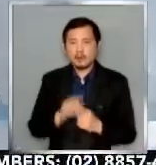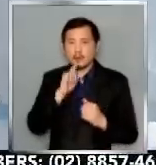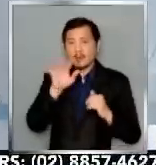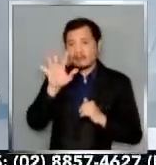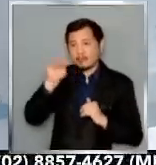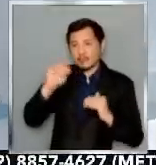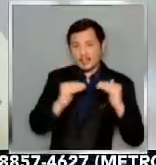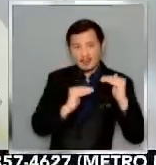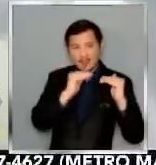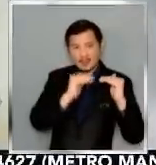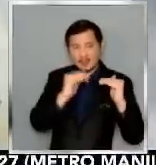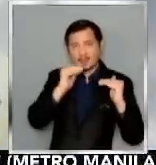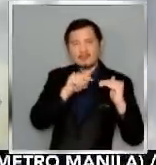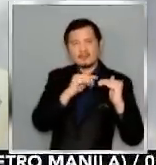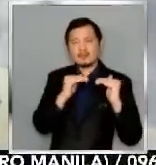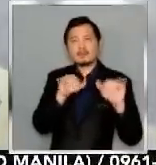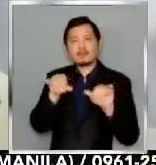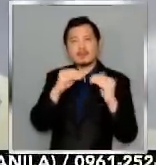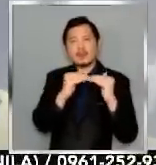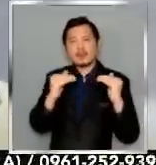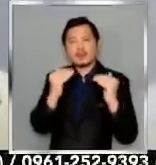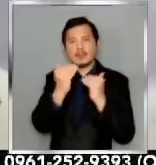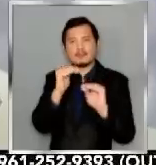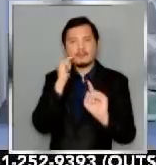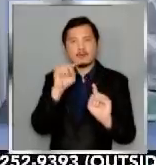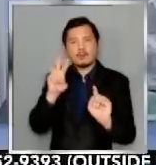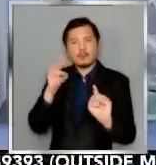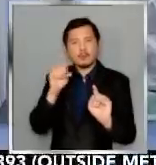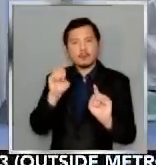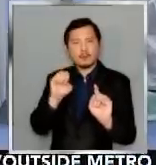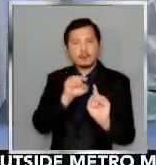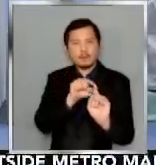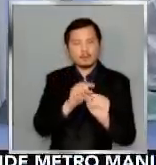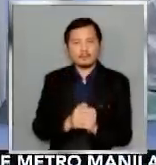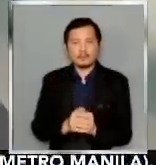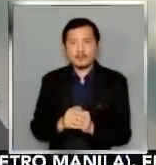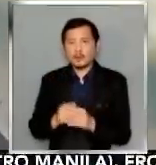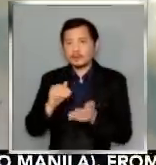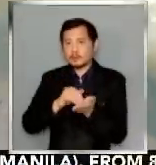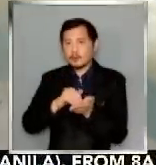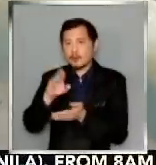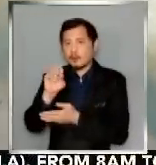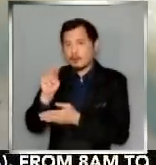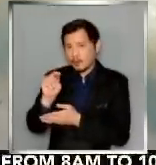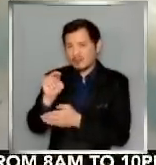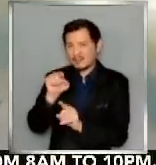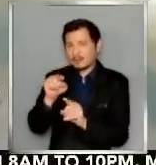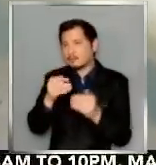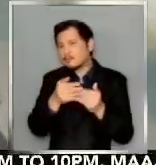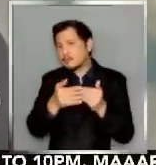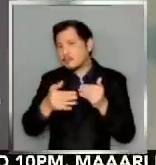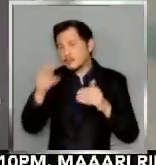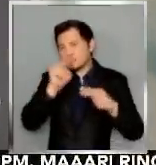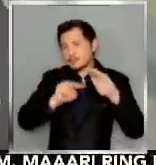Health Organization. Inaasahan ni infectious diseases expert Dr. Ron Jean Solante na sa mga susunod na araw, tataas pa ang bilang